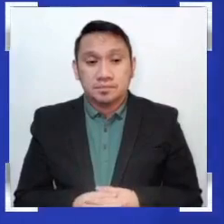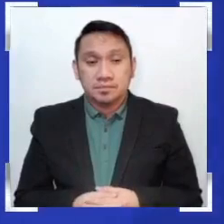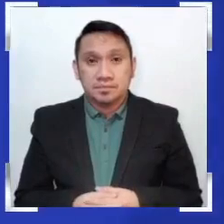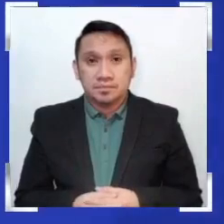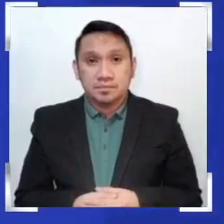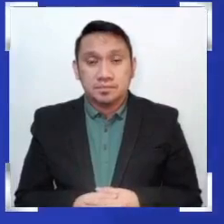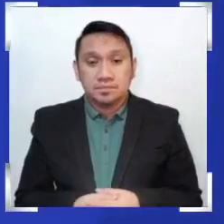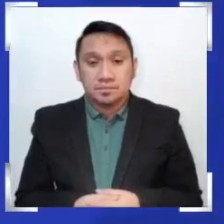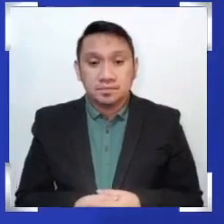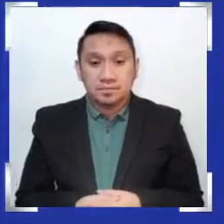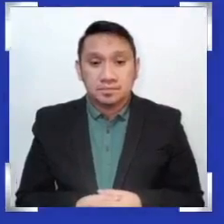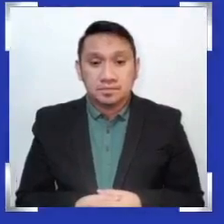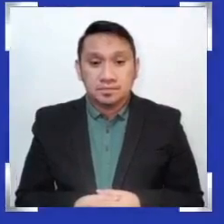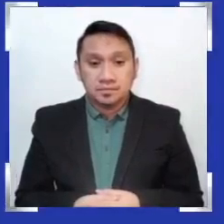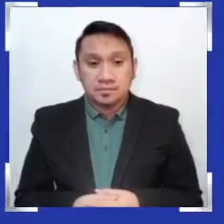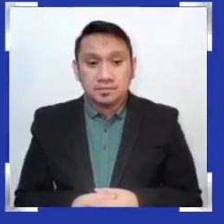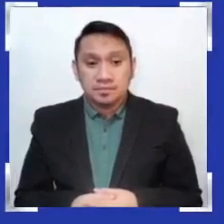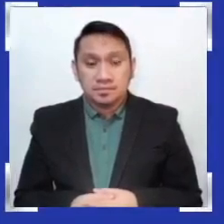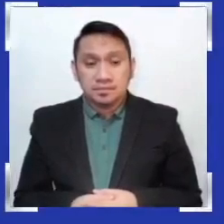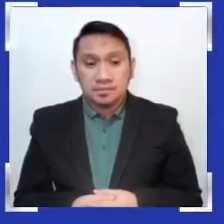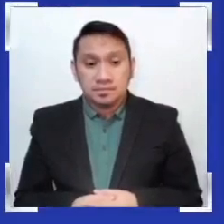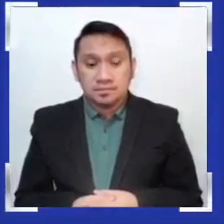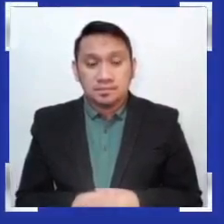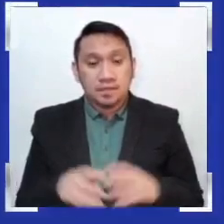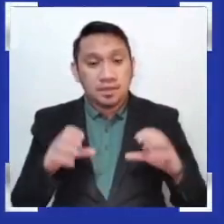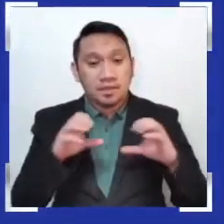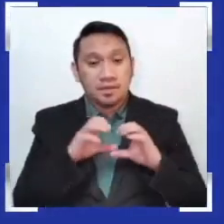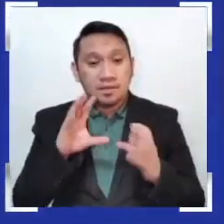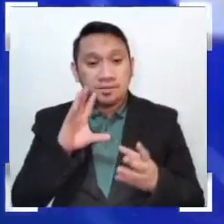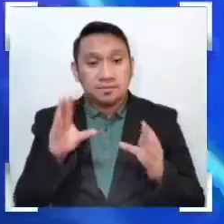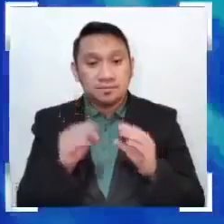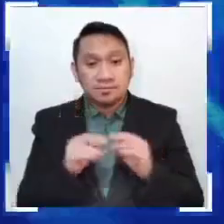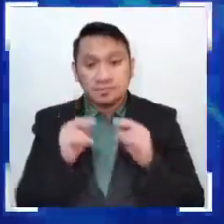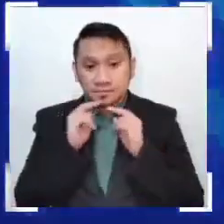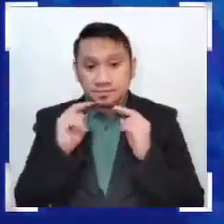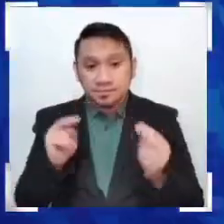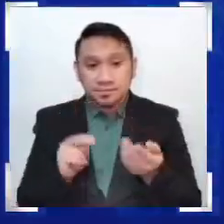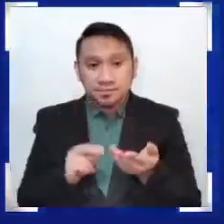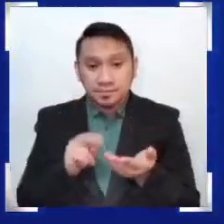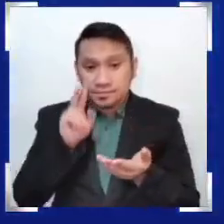Para sa GMA Integrated News, Cedric Castillo ang inyong saksi.